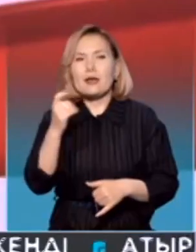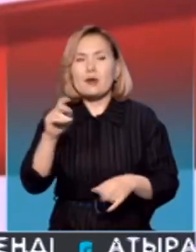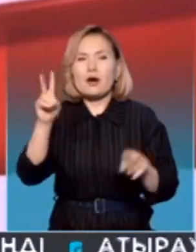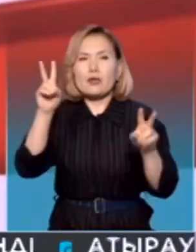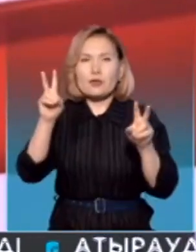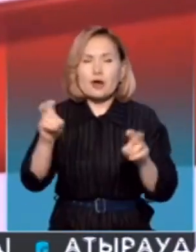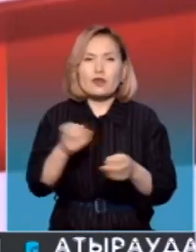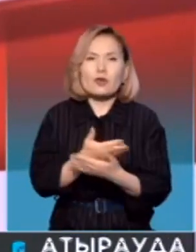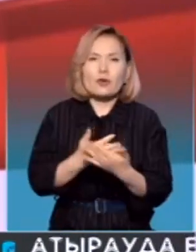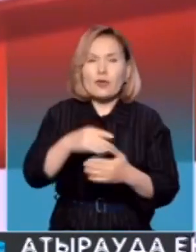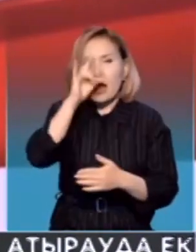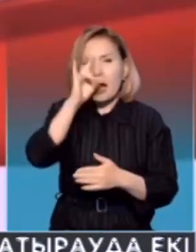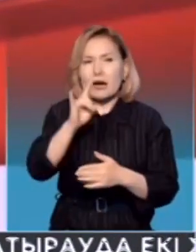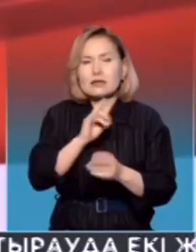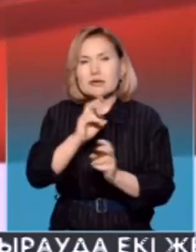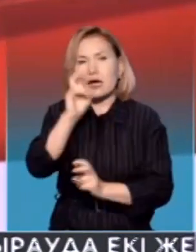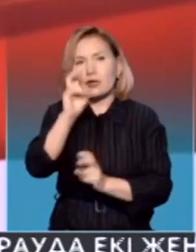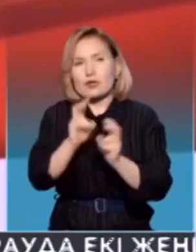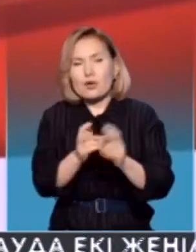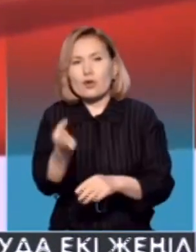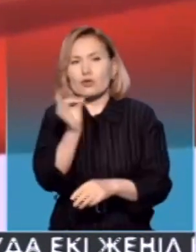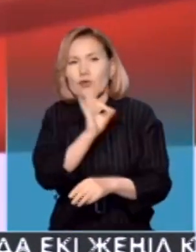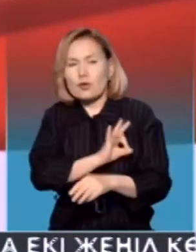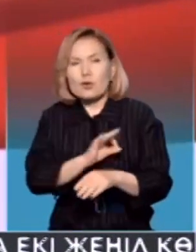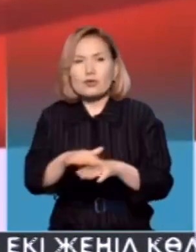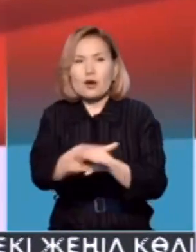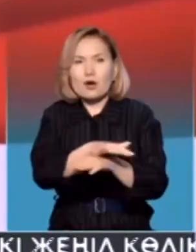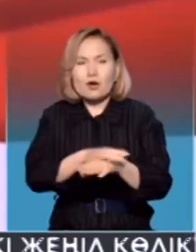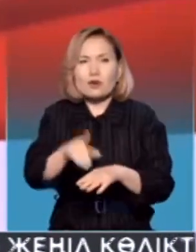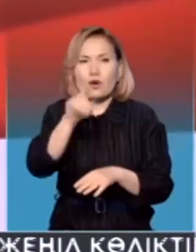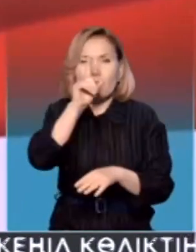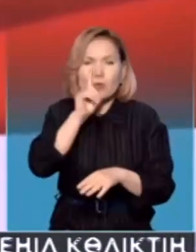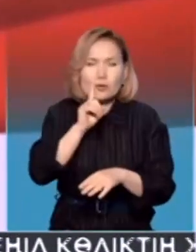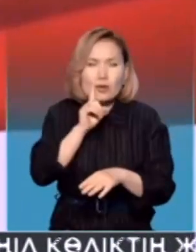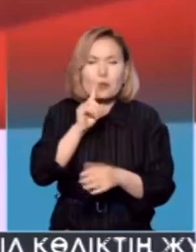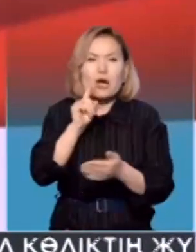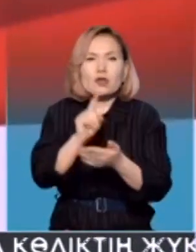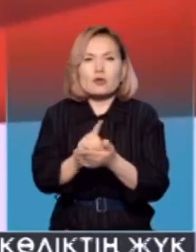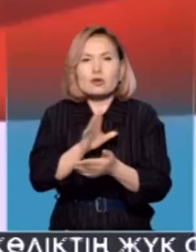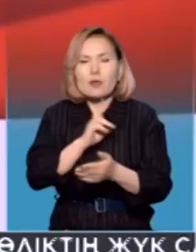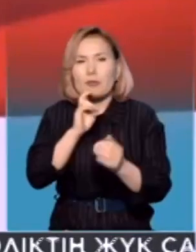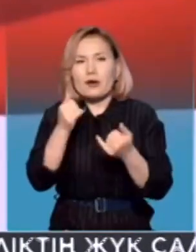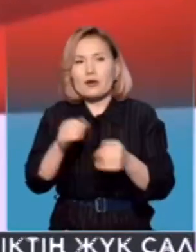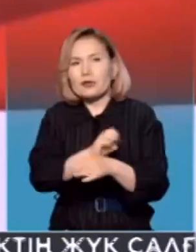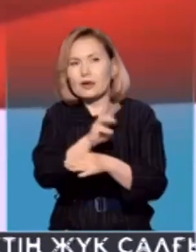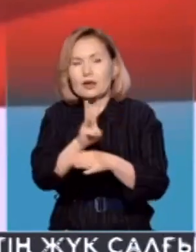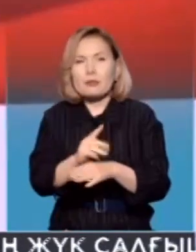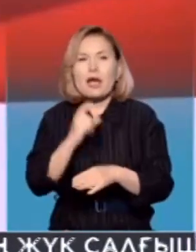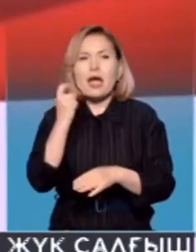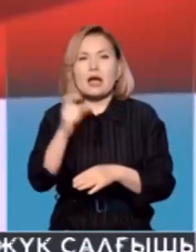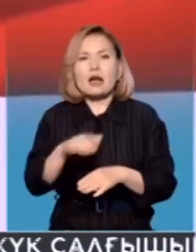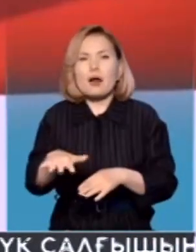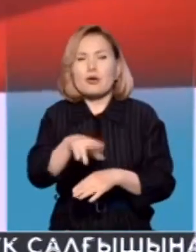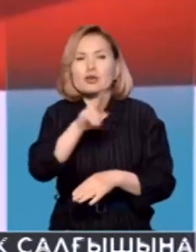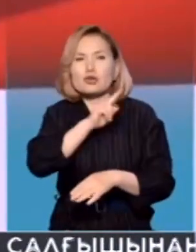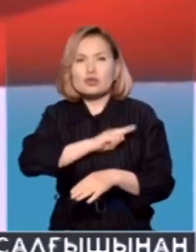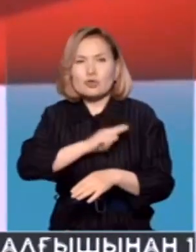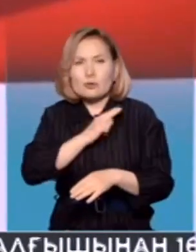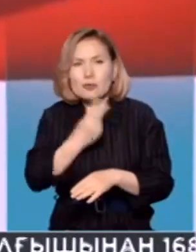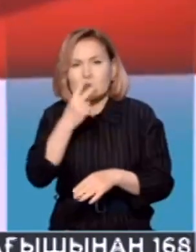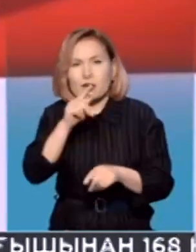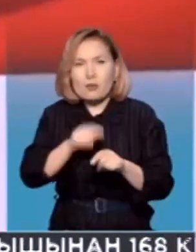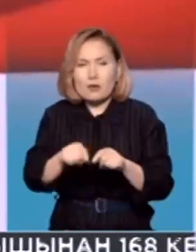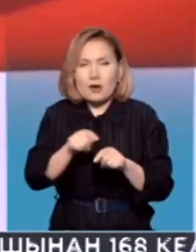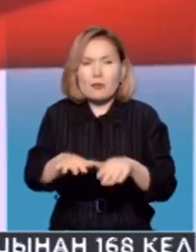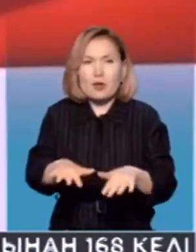Мұнай-химия өнімдері отандық тұтынушылар үшін қолжетімді болуы тиіс. Атыраудағы арнайы экономикалық аймақты аралап, оның жұмысымен танысқан сенат